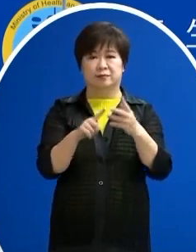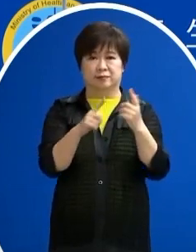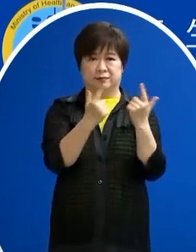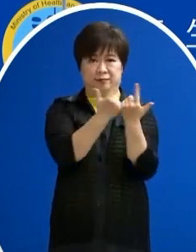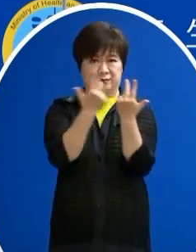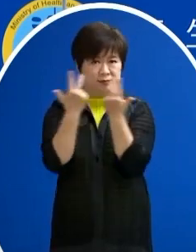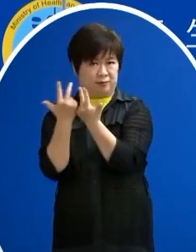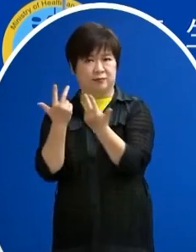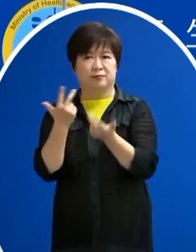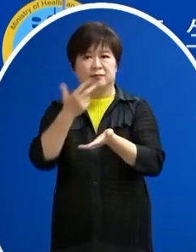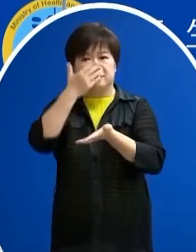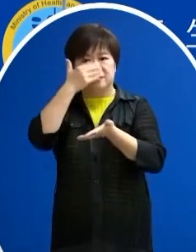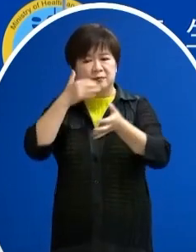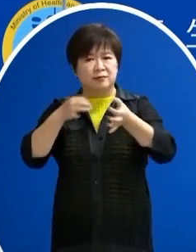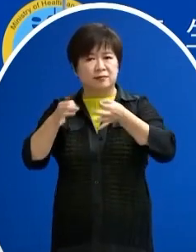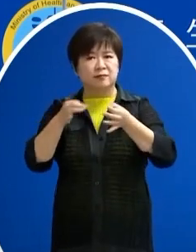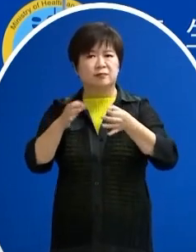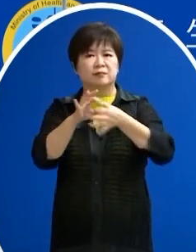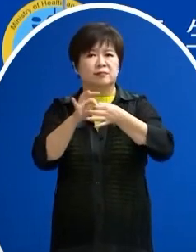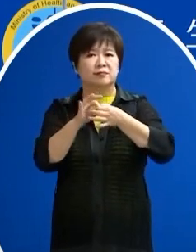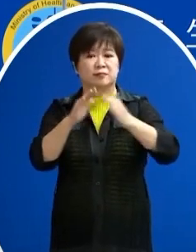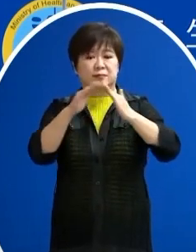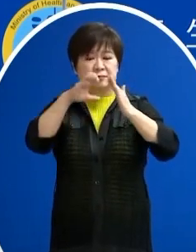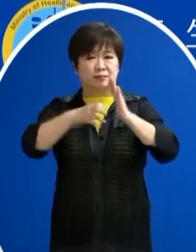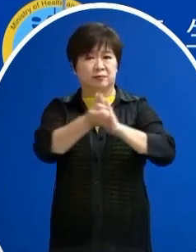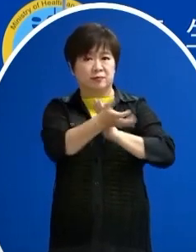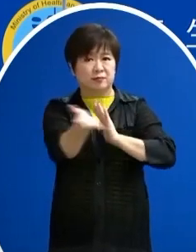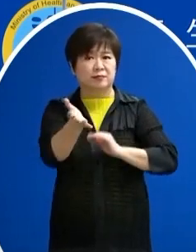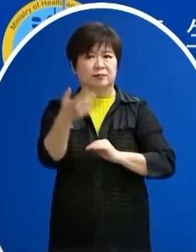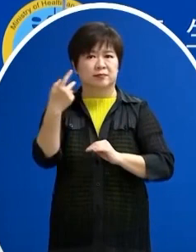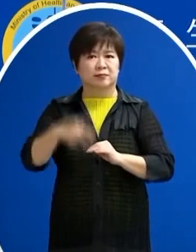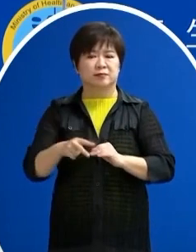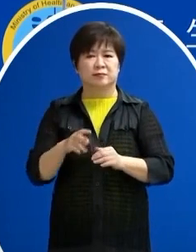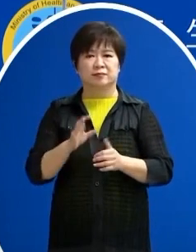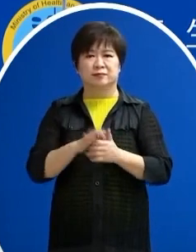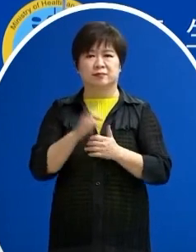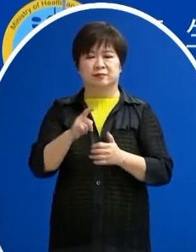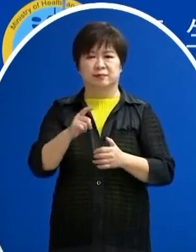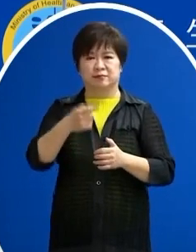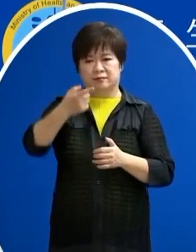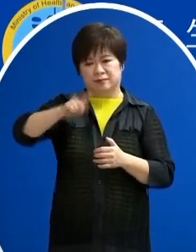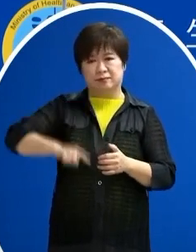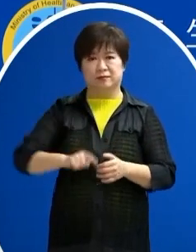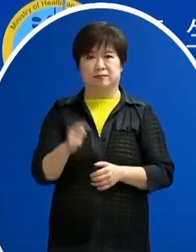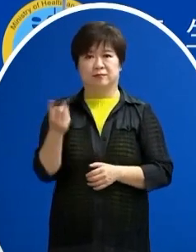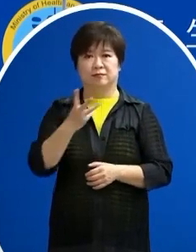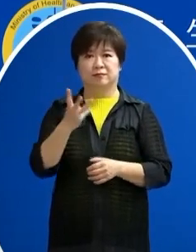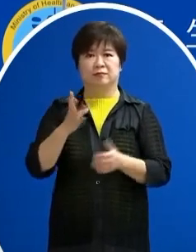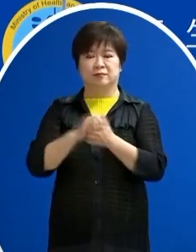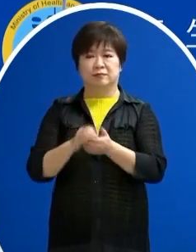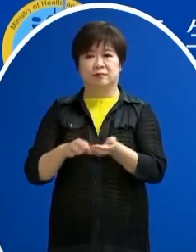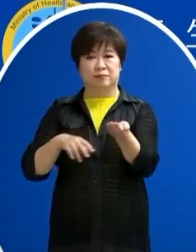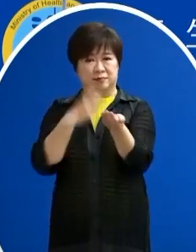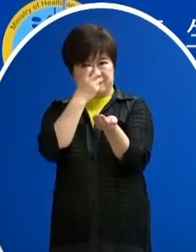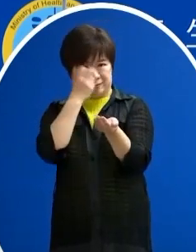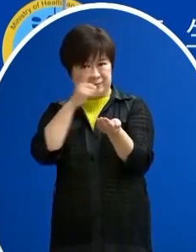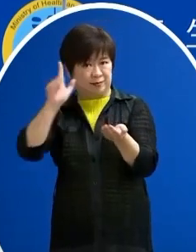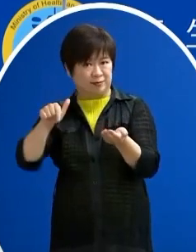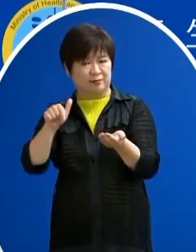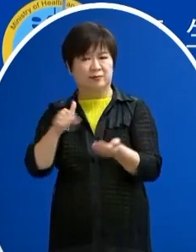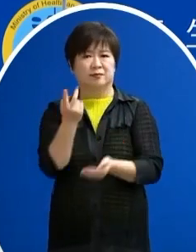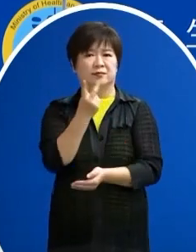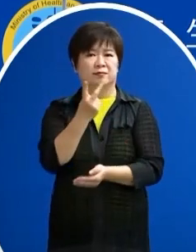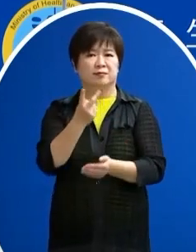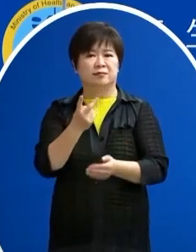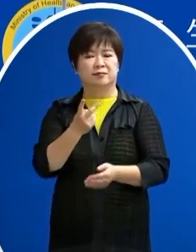的这个跟用餐有关的家庭群聚，以及这个图下面的3起哈、哦，包括说验传师，还有2位防疫旅馆的